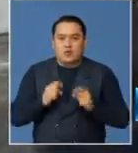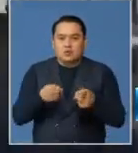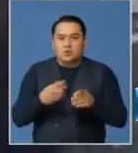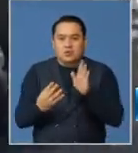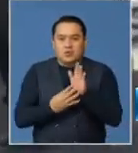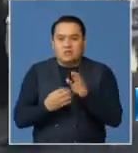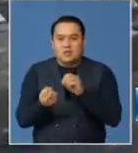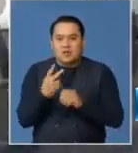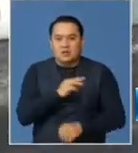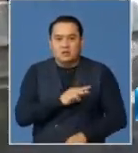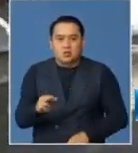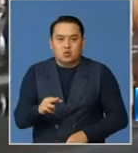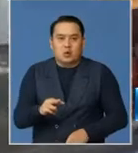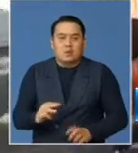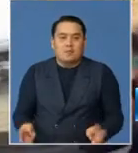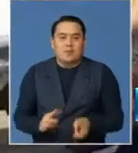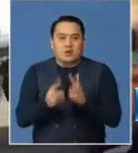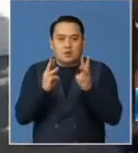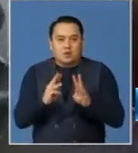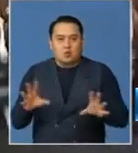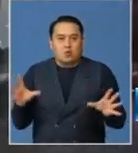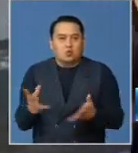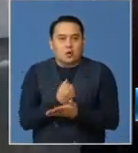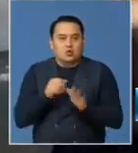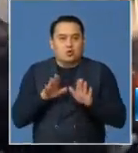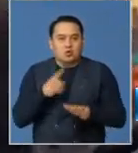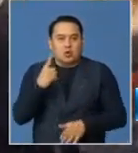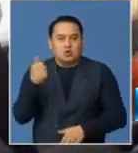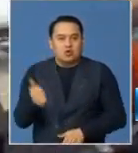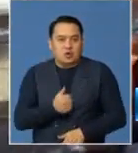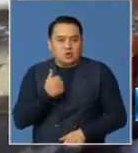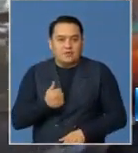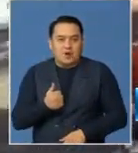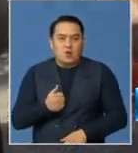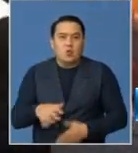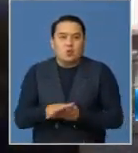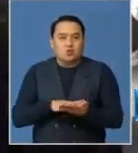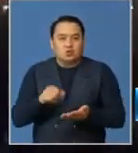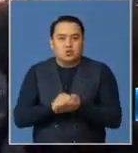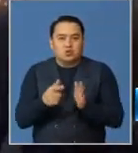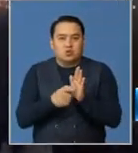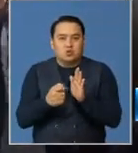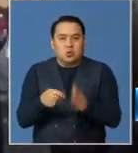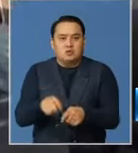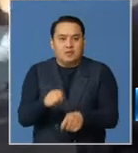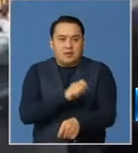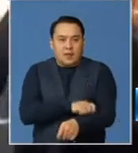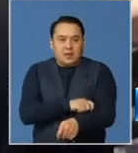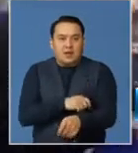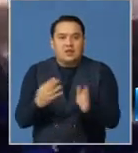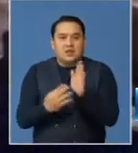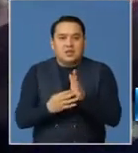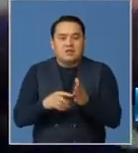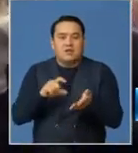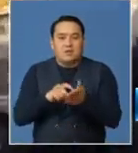часов 13 минут. Ликвидировать пламя удалось примерно за один час. Огонь уничтожил 700 квадратных метров, а это